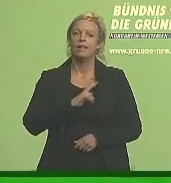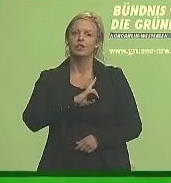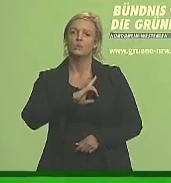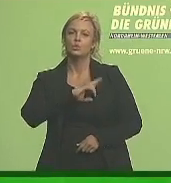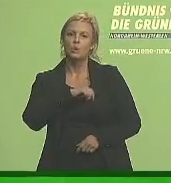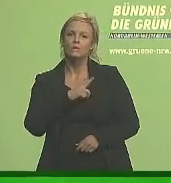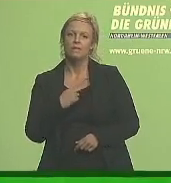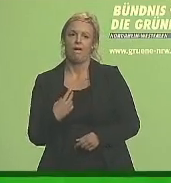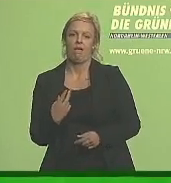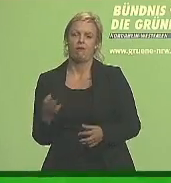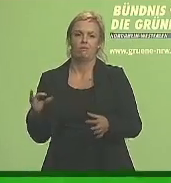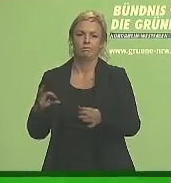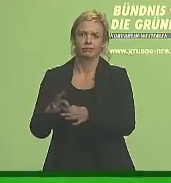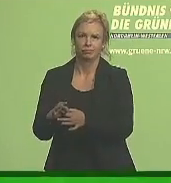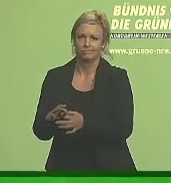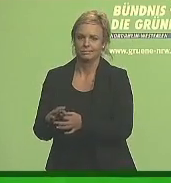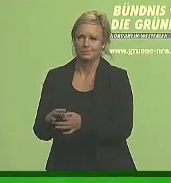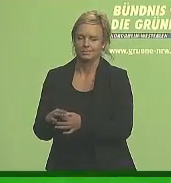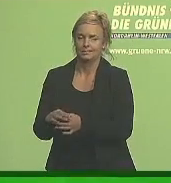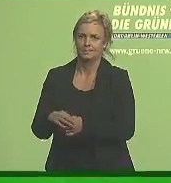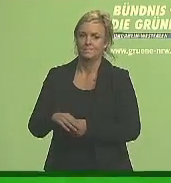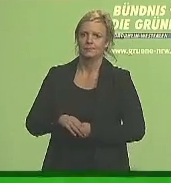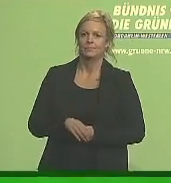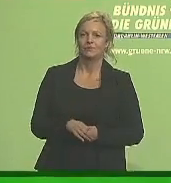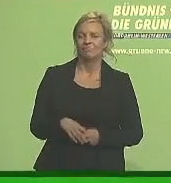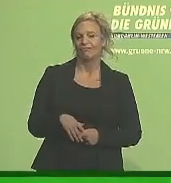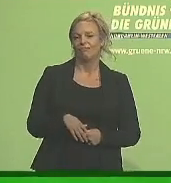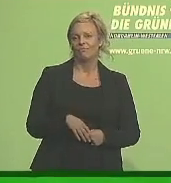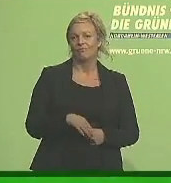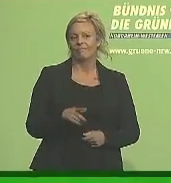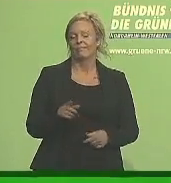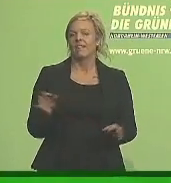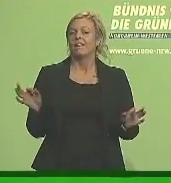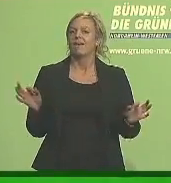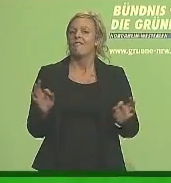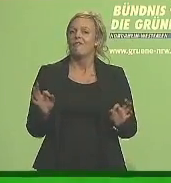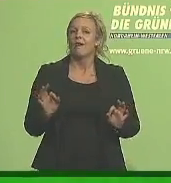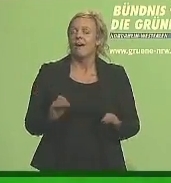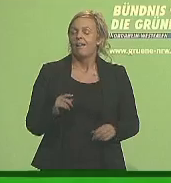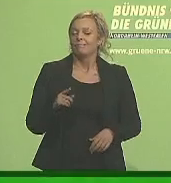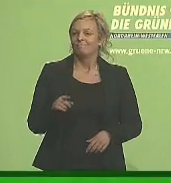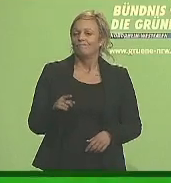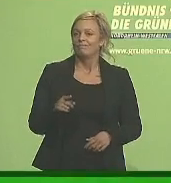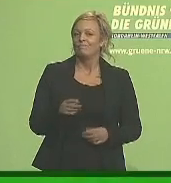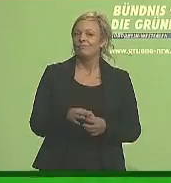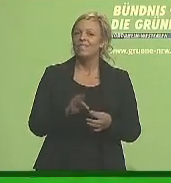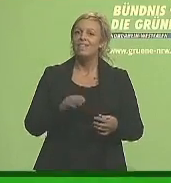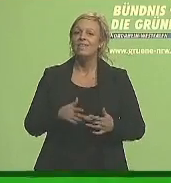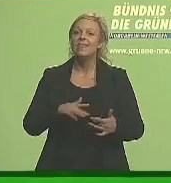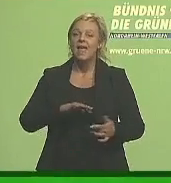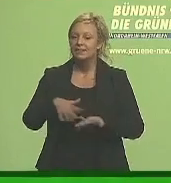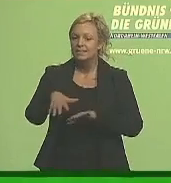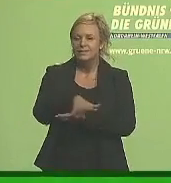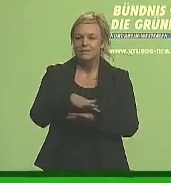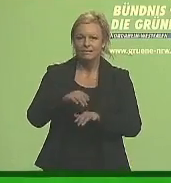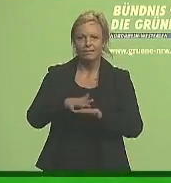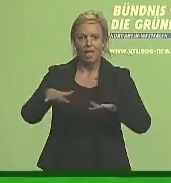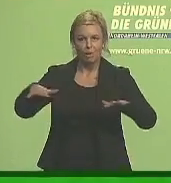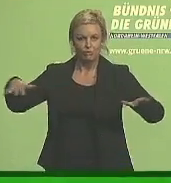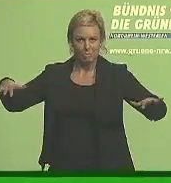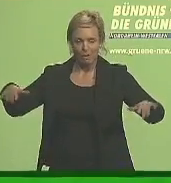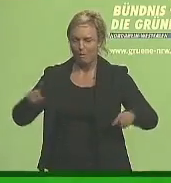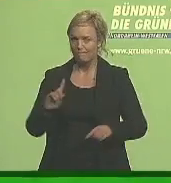Denn die ganz große Gefahr ist nicht der mangelnde Ausbau der Netze. Die ganz große Gefahr ist nicht